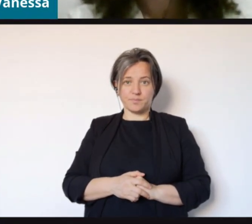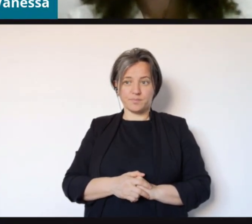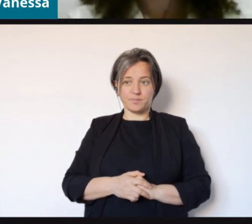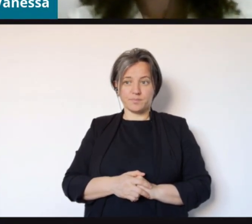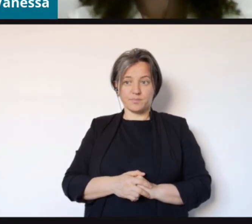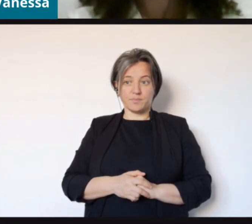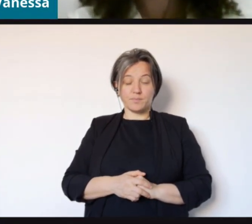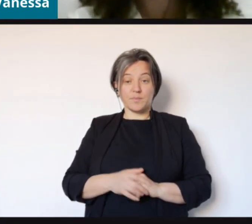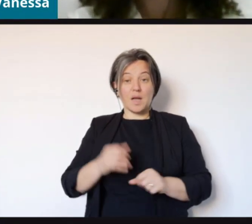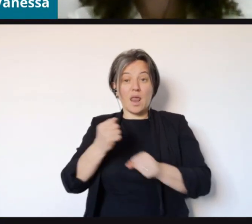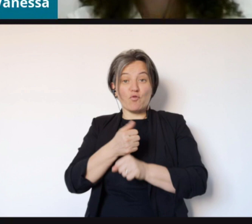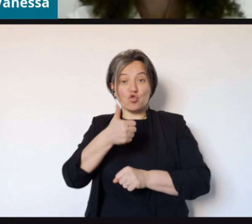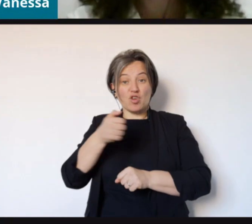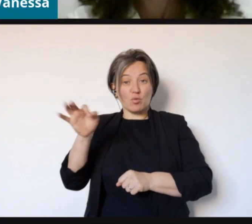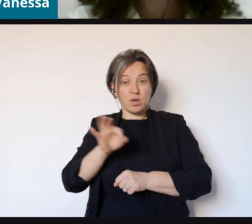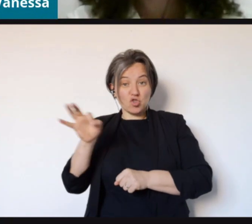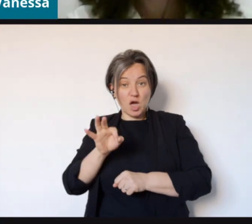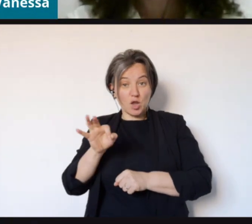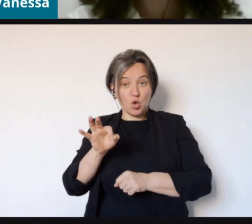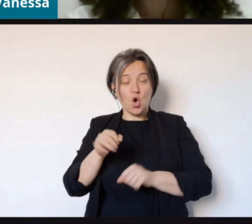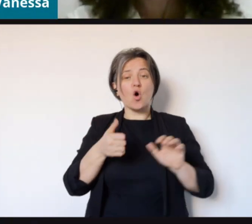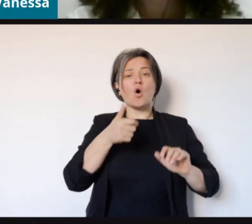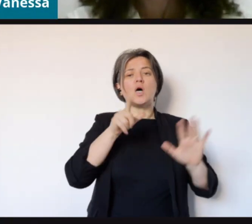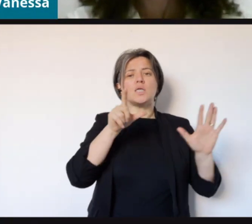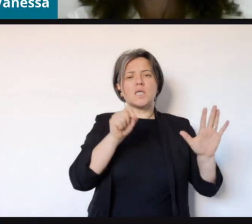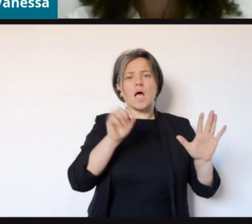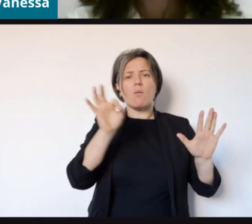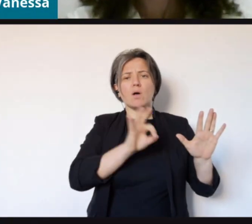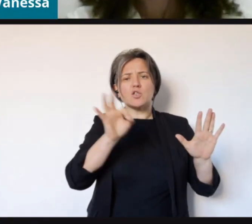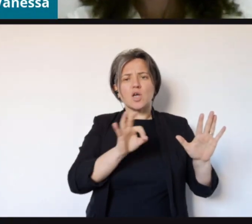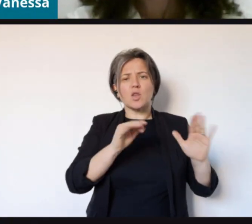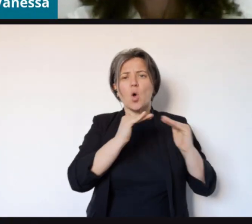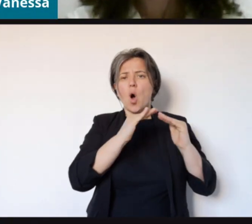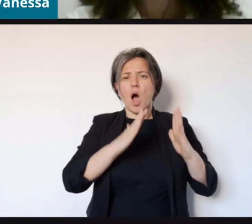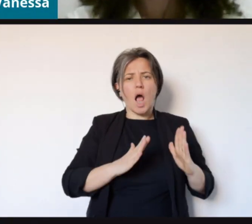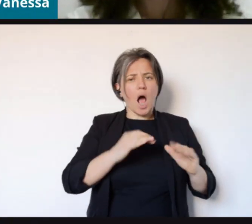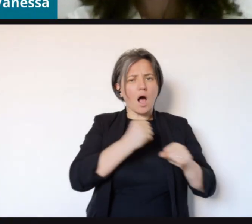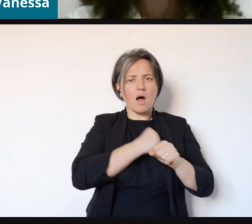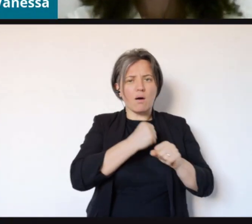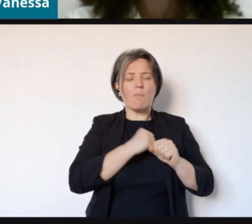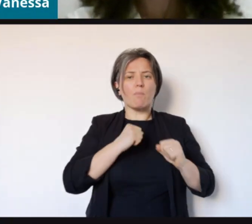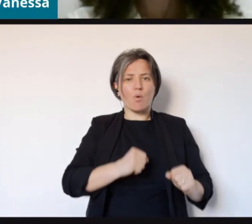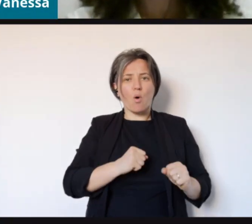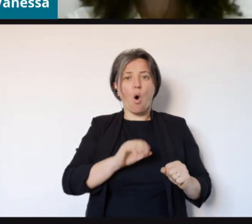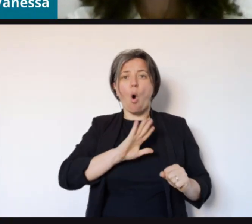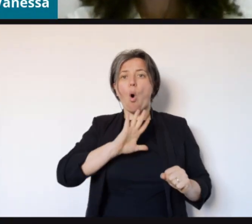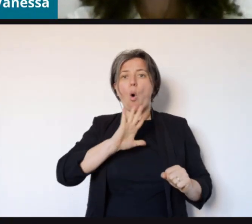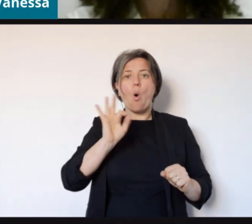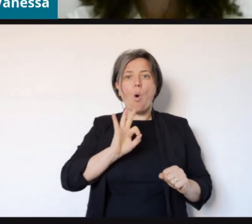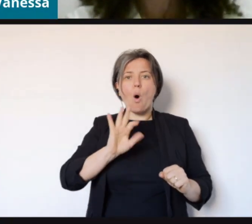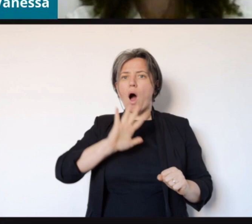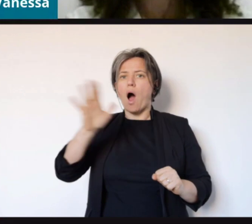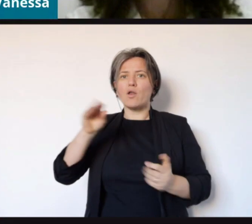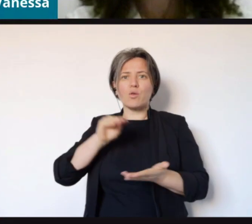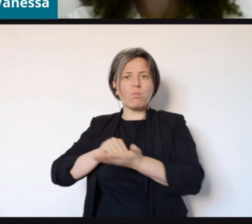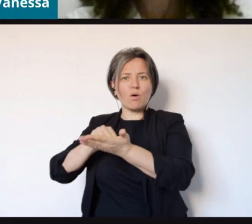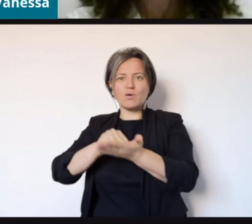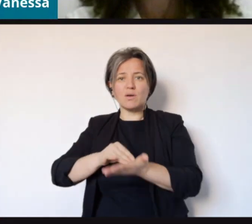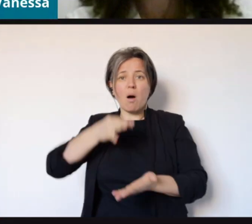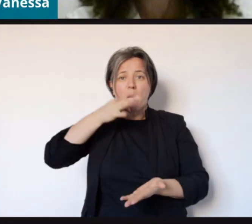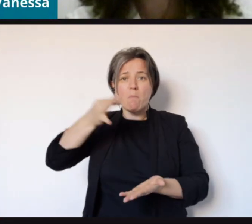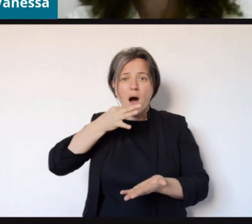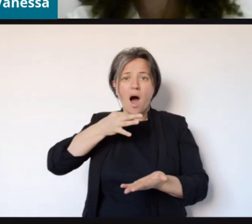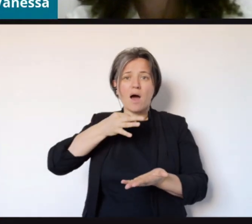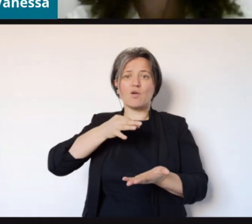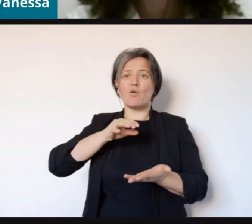rispetto su 100% di lavoro, il 70% tranquillamente potrei farlo da casa o in posti, posso farlo